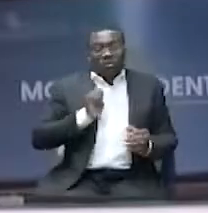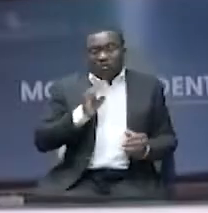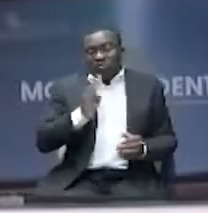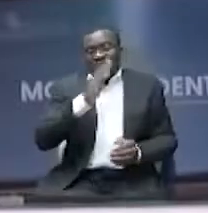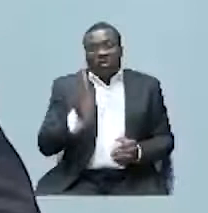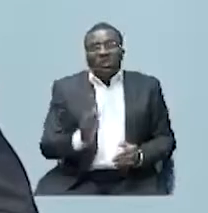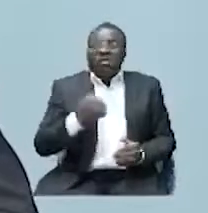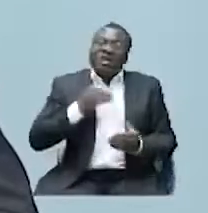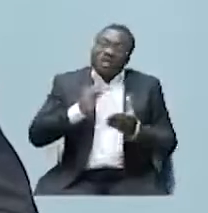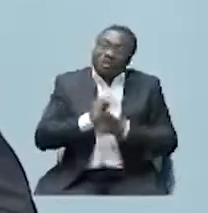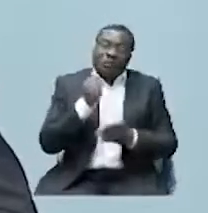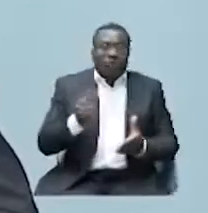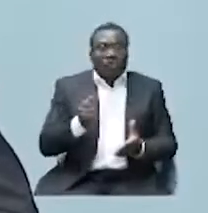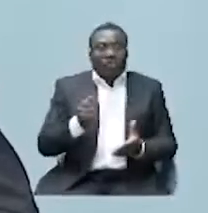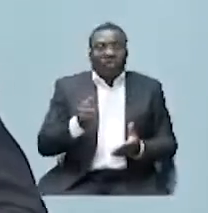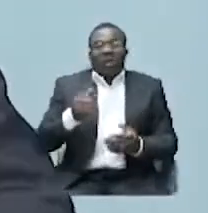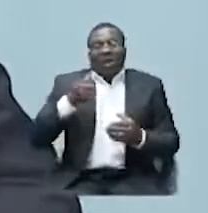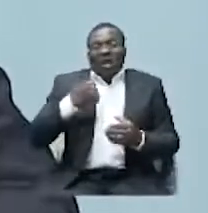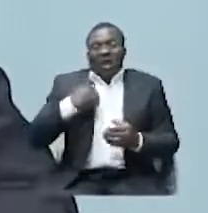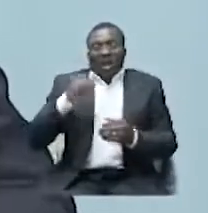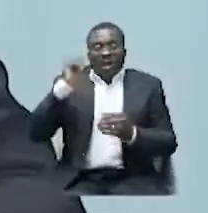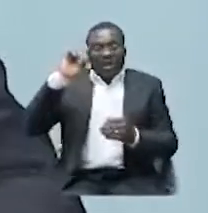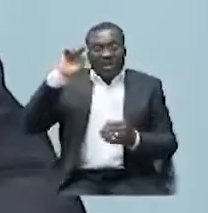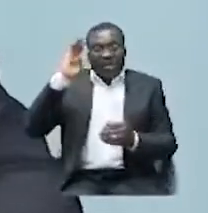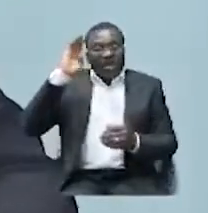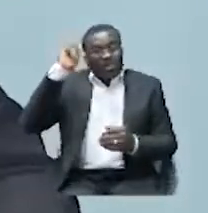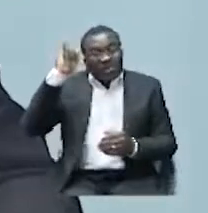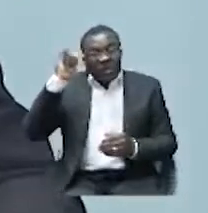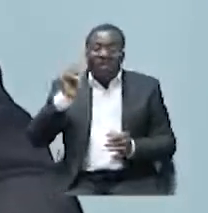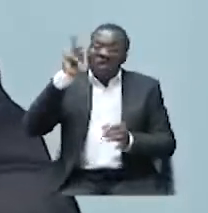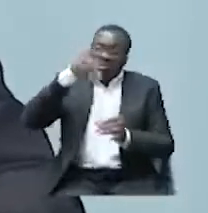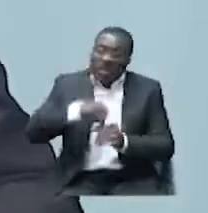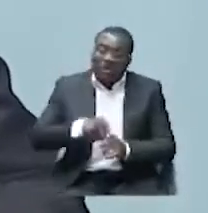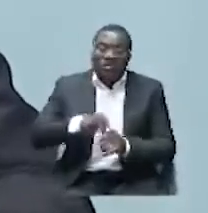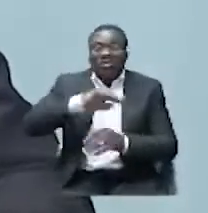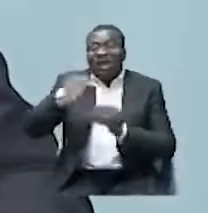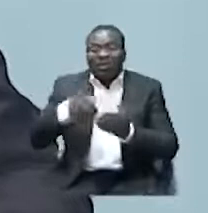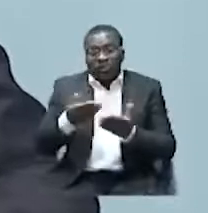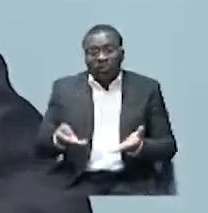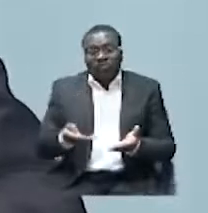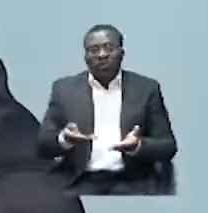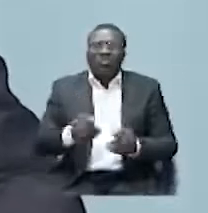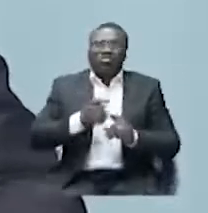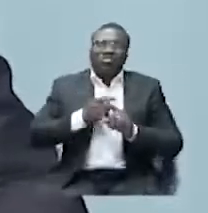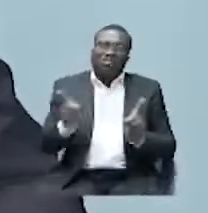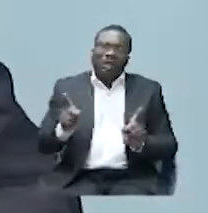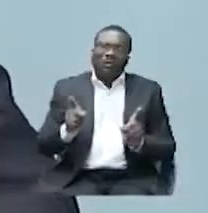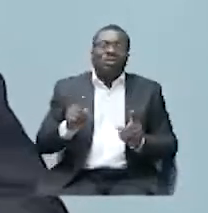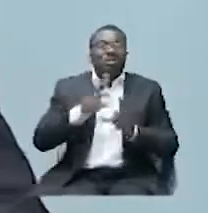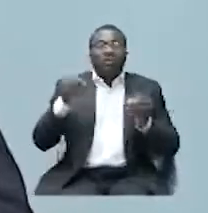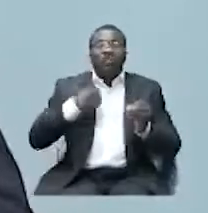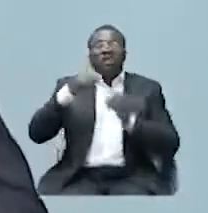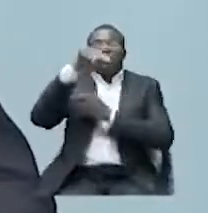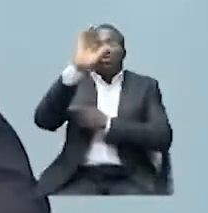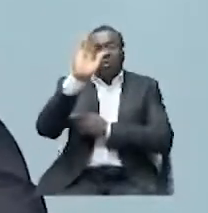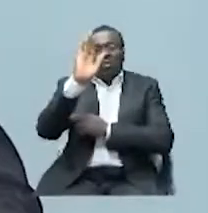cru au régime finissant, j'ai contribué à son avènement, je l'avoue, mais nul n'est Dieu.